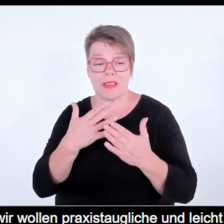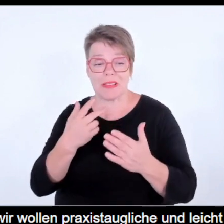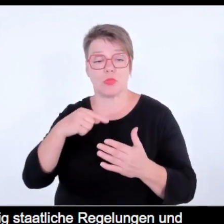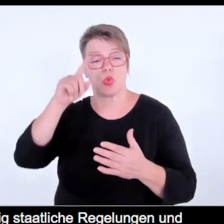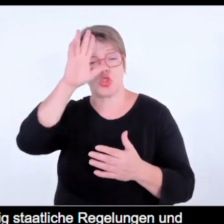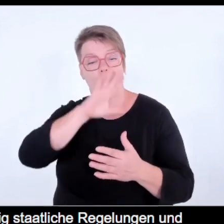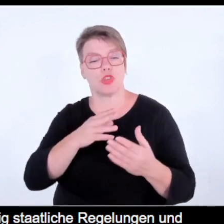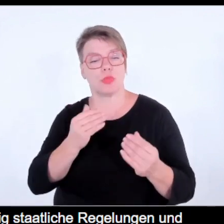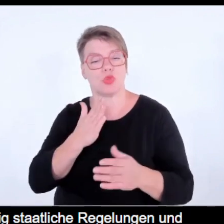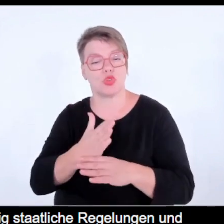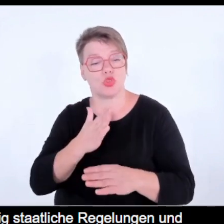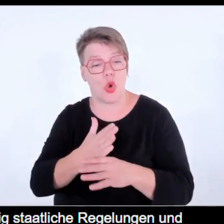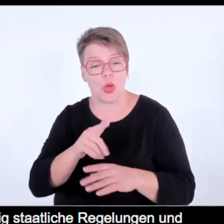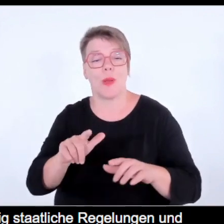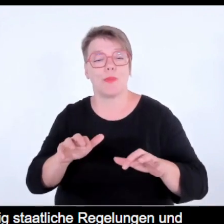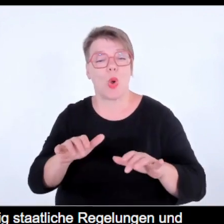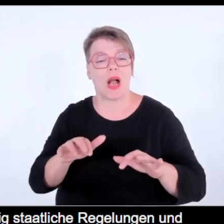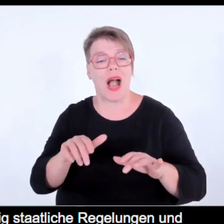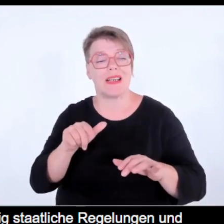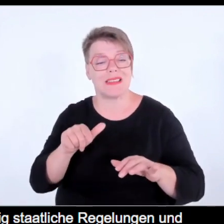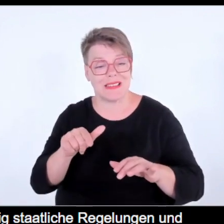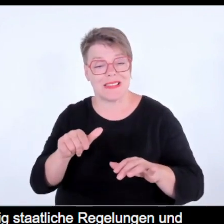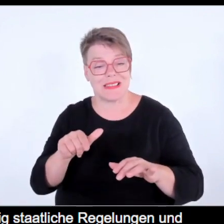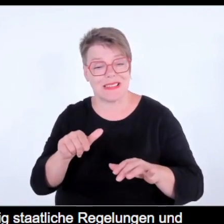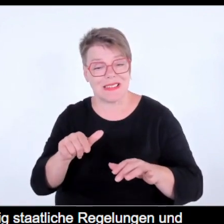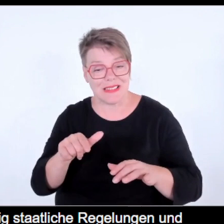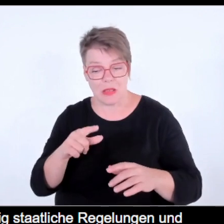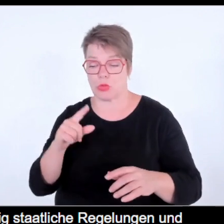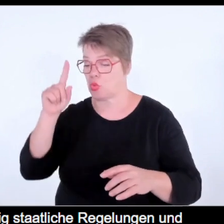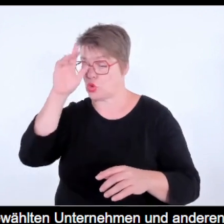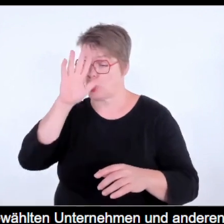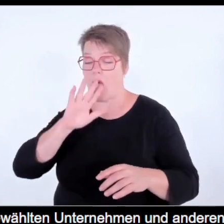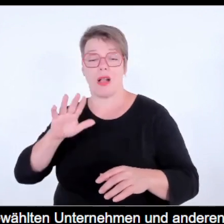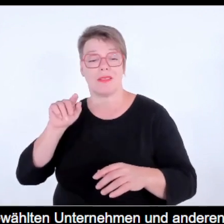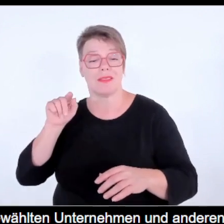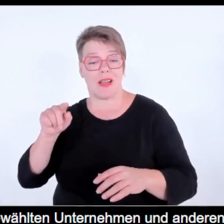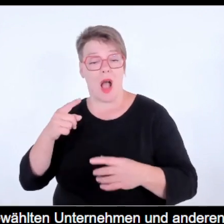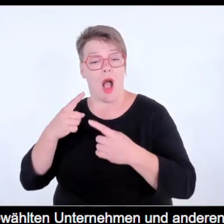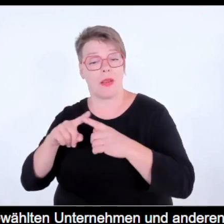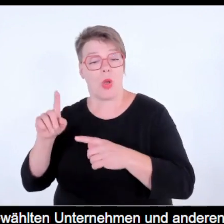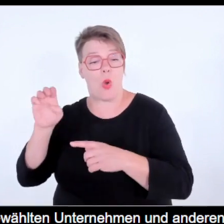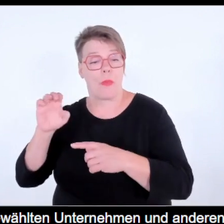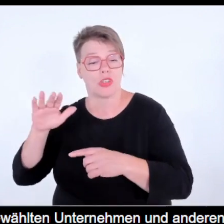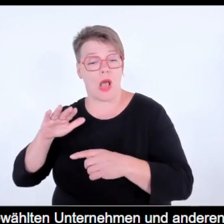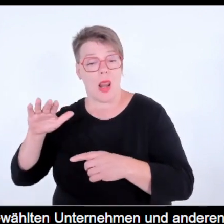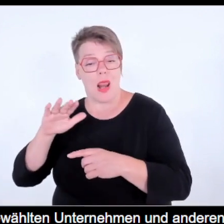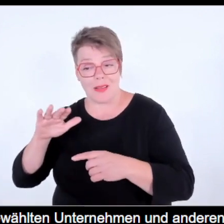Heute Morgen hat der Innenminister von einem Fall berichtet, dass jemand, es ging um einen Kerberbaum, einen Kirchweihbaum, die Frage, ob der von einem Ort in den anderen